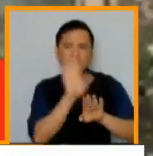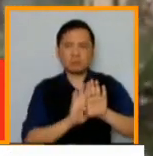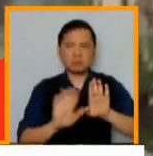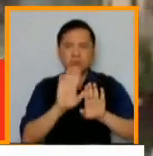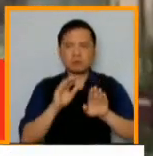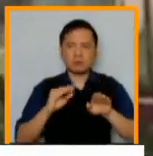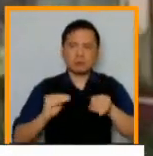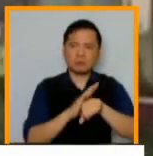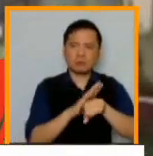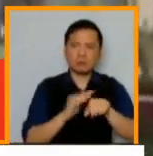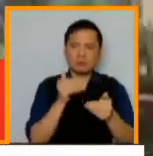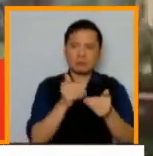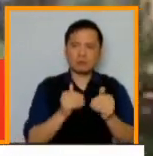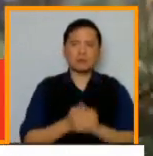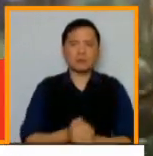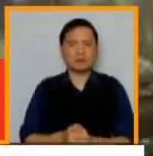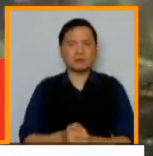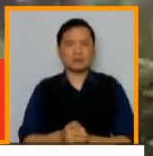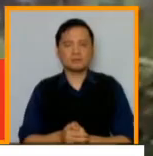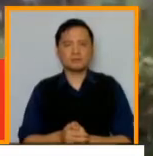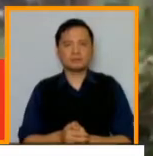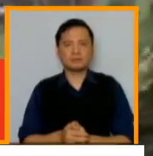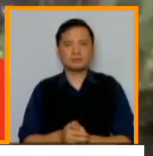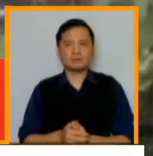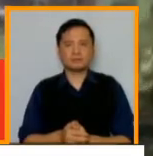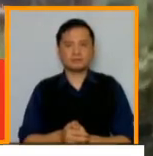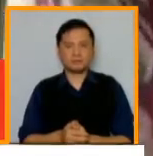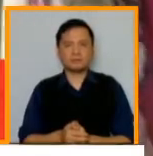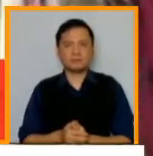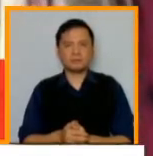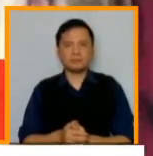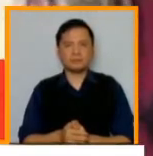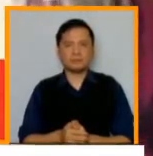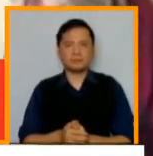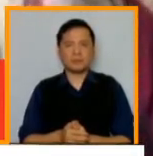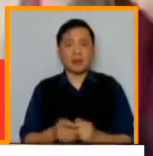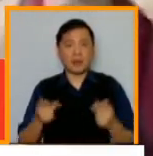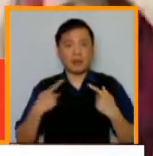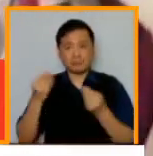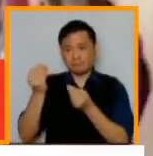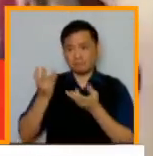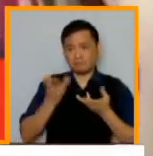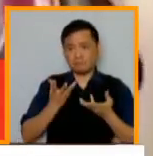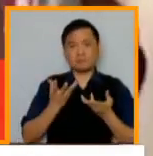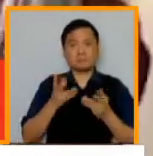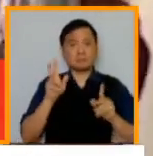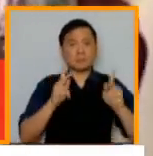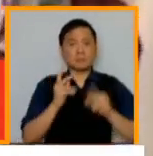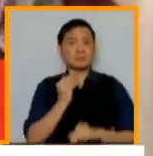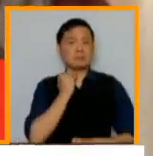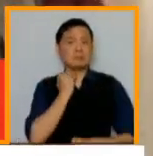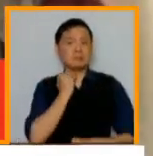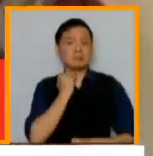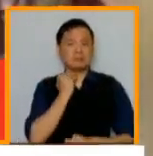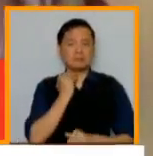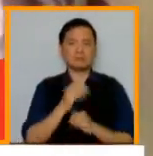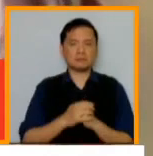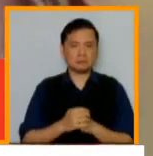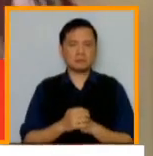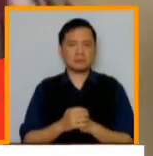pagbiyahe. May natanggap na din po tayo ng ulat ng mga stranded passengers dyan po sa mga puerto sa Calabar